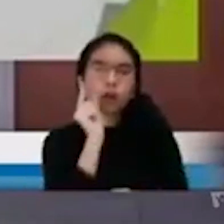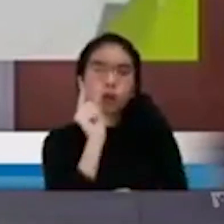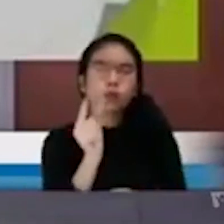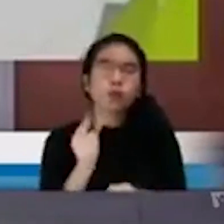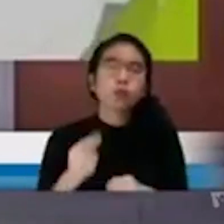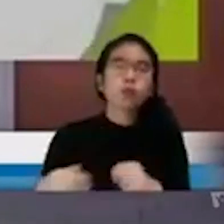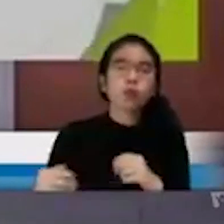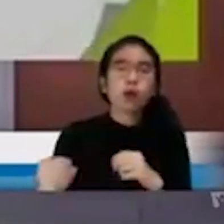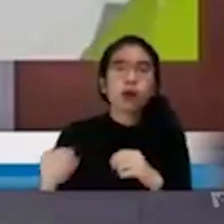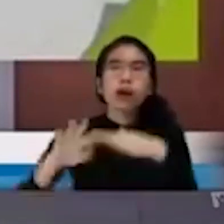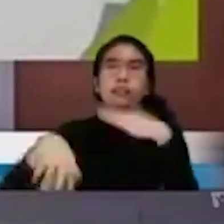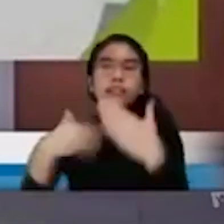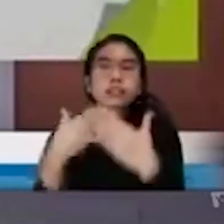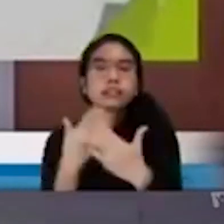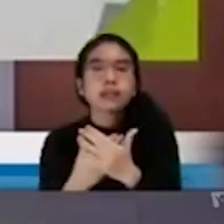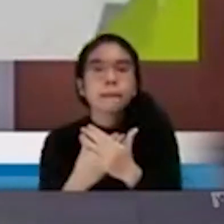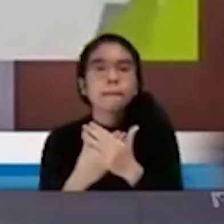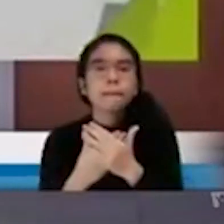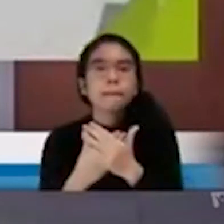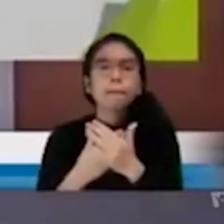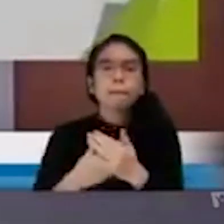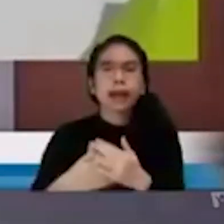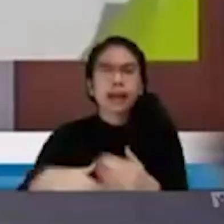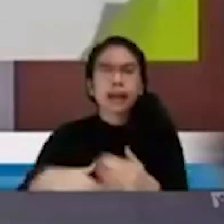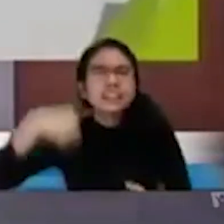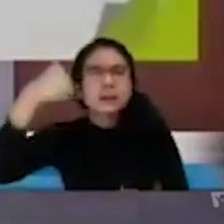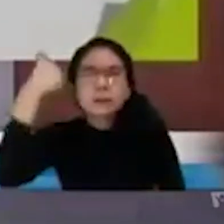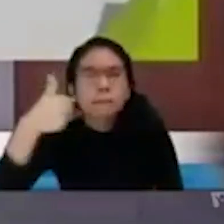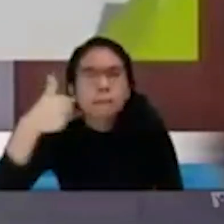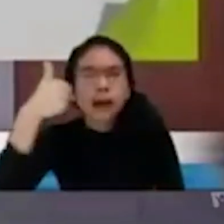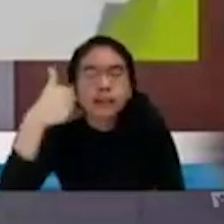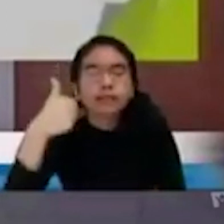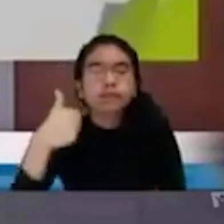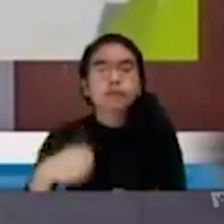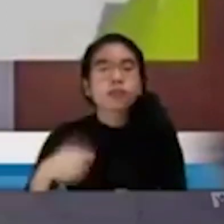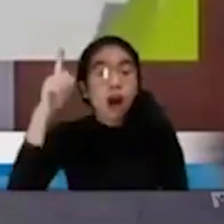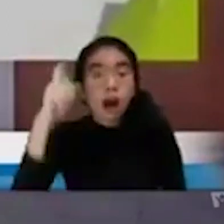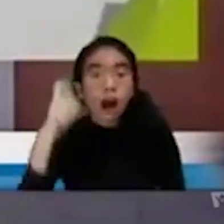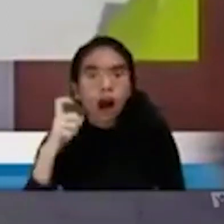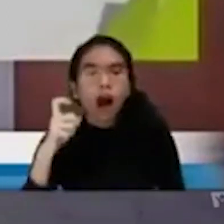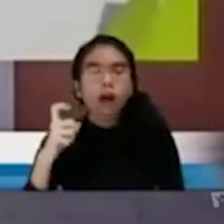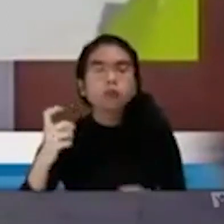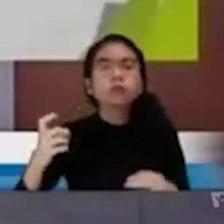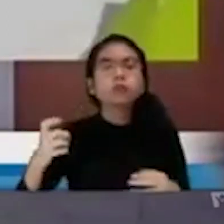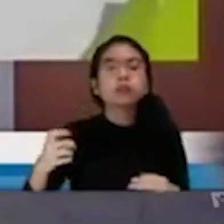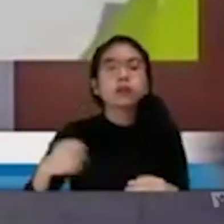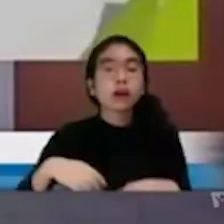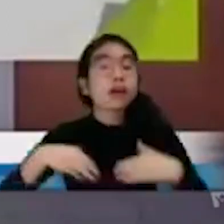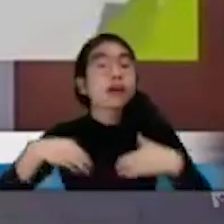dalam pelayanan, ramah kepada setiap orang. Pasien-pasien, keluarga pasien.